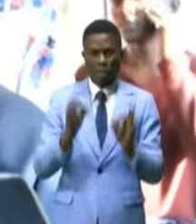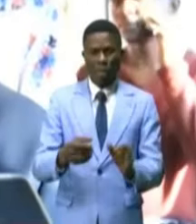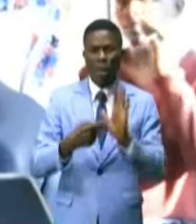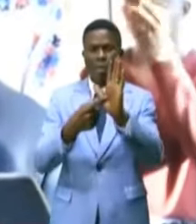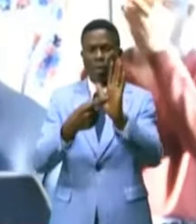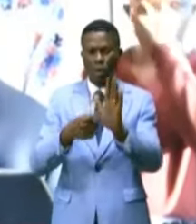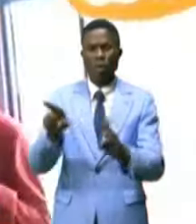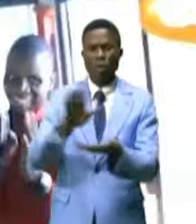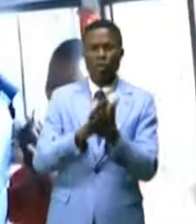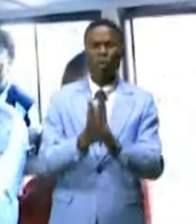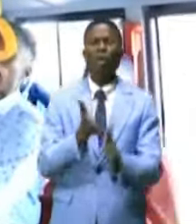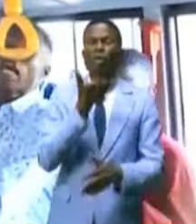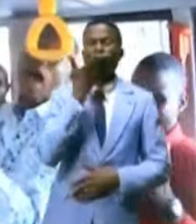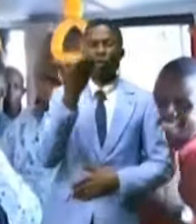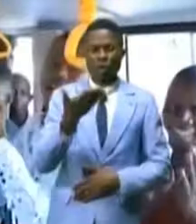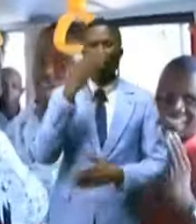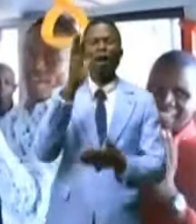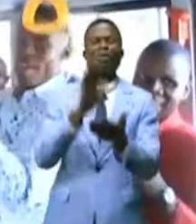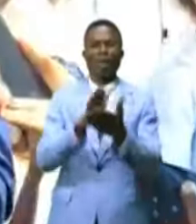de la maturité.